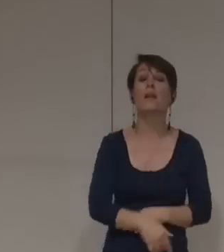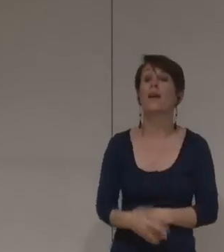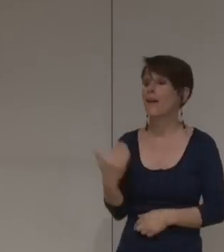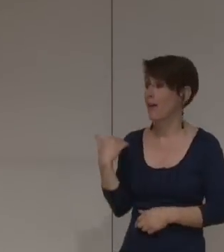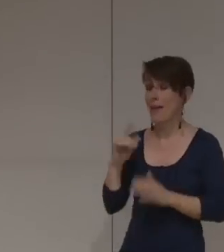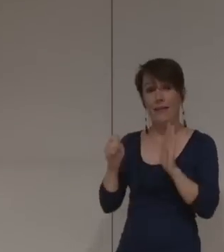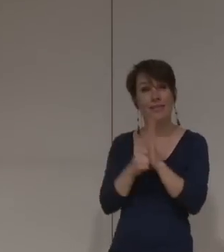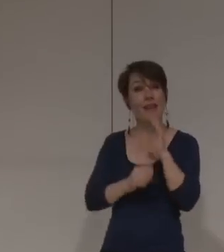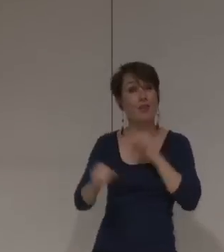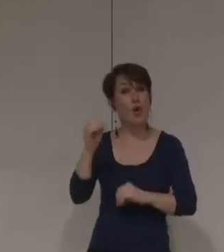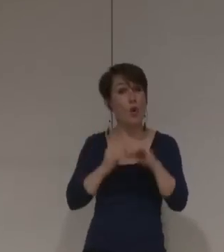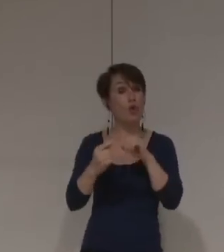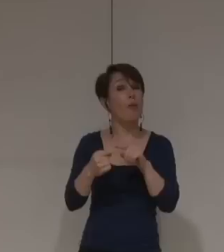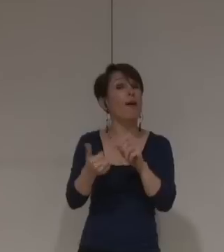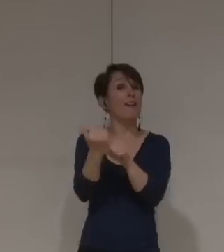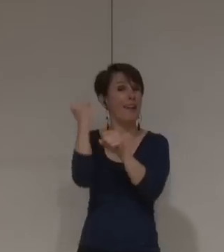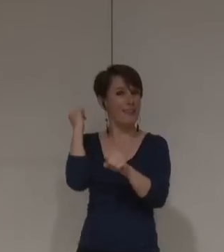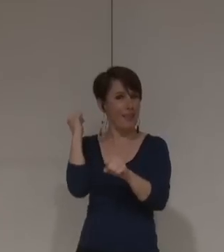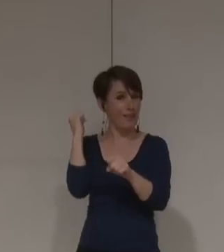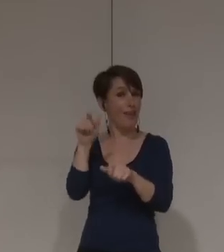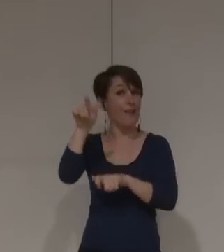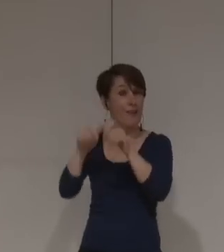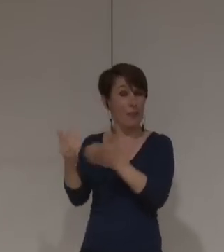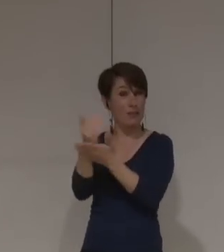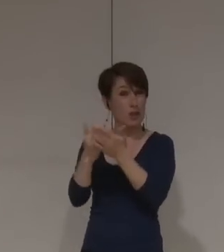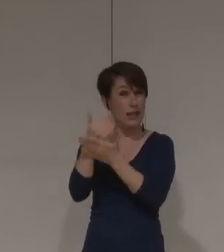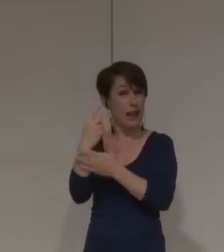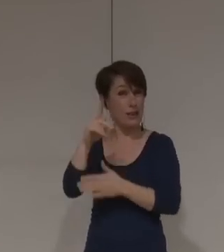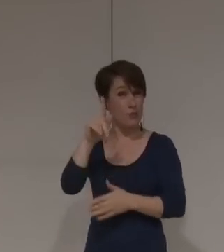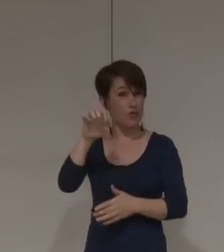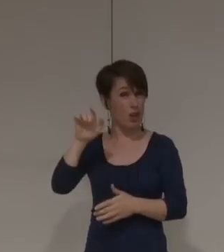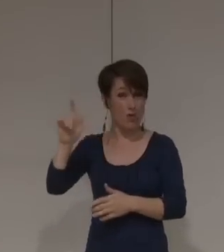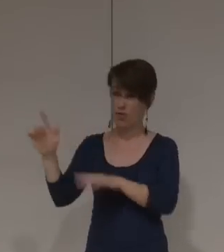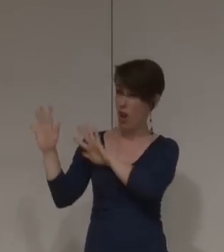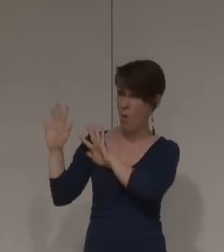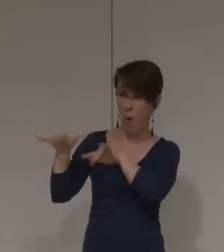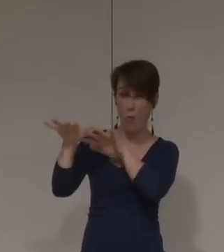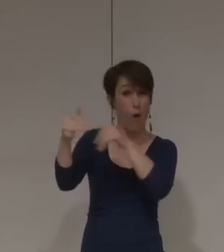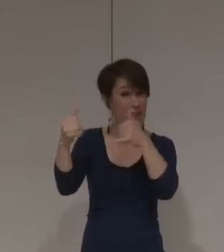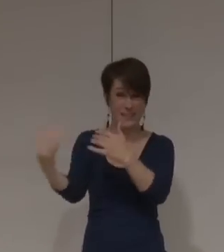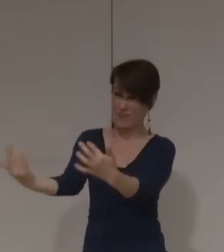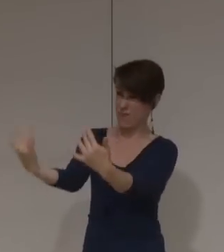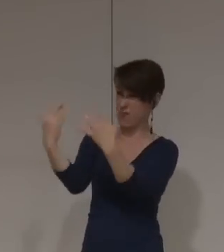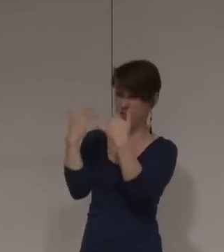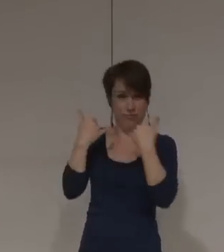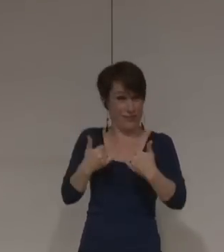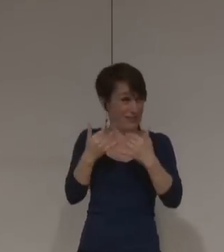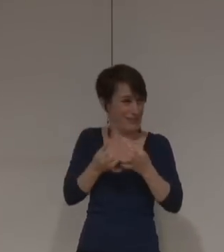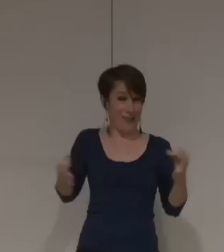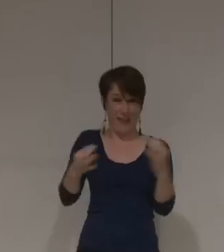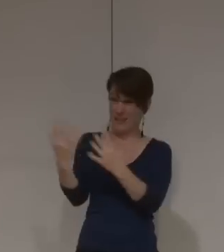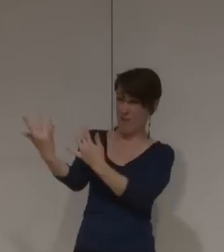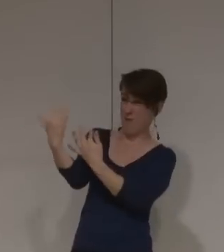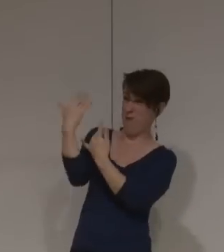venus dans cette salle manifester leur incompréhension et leur désarroi sur ce